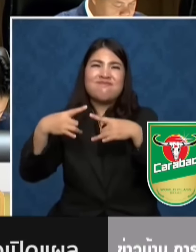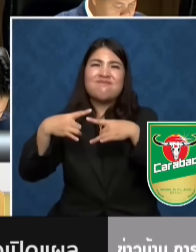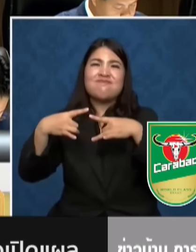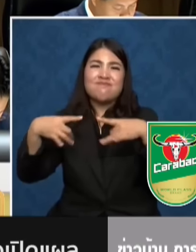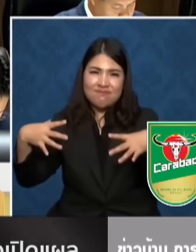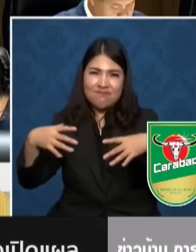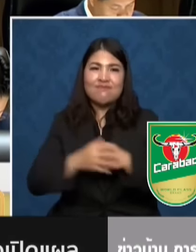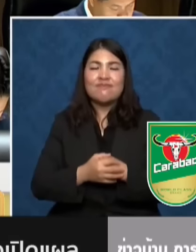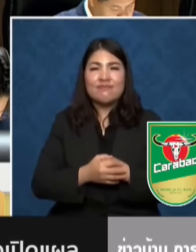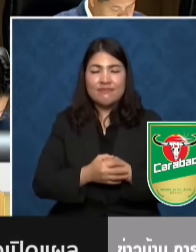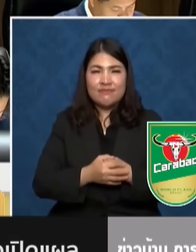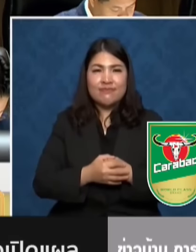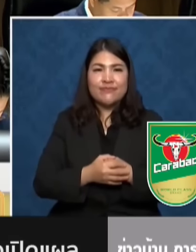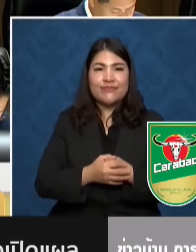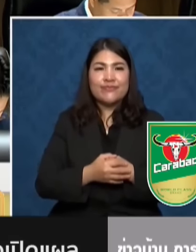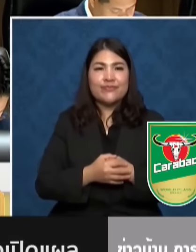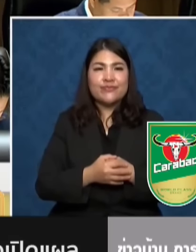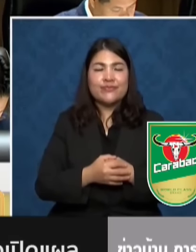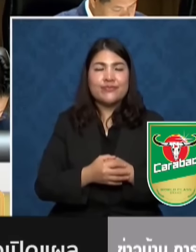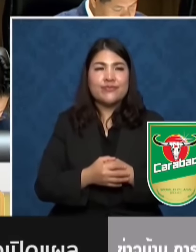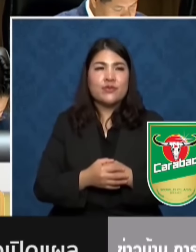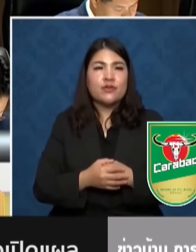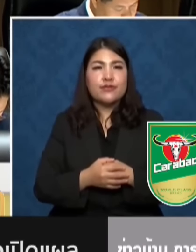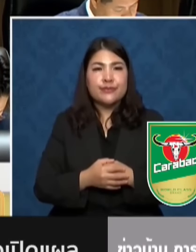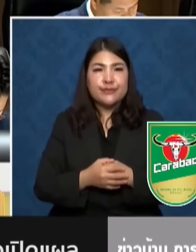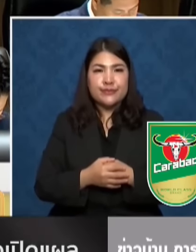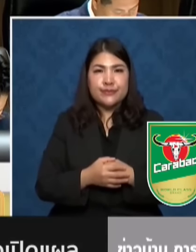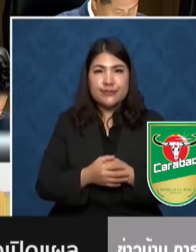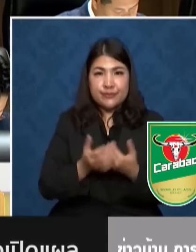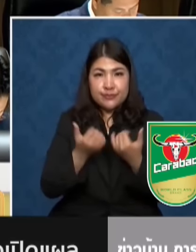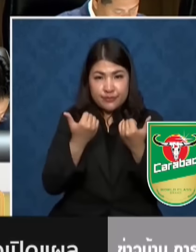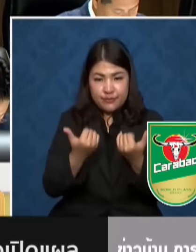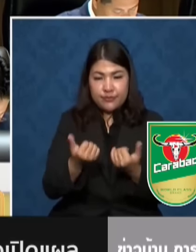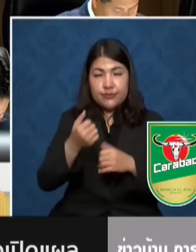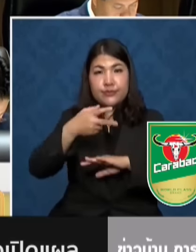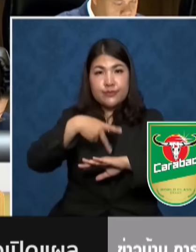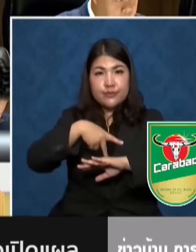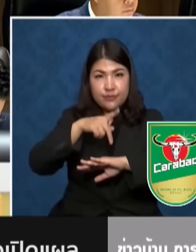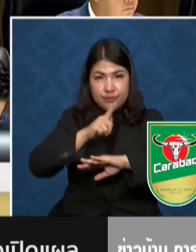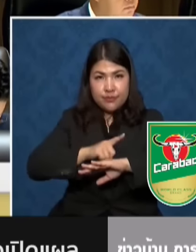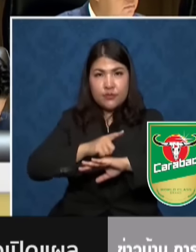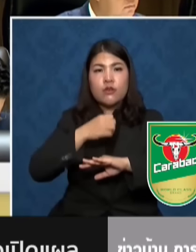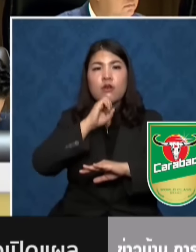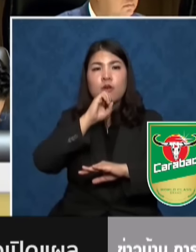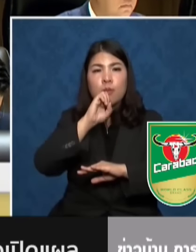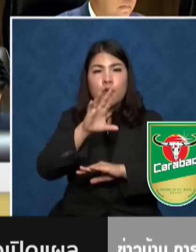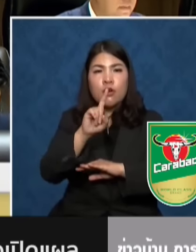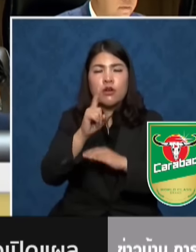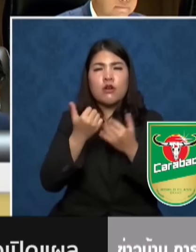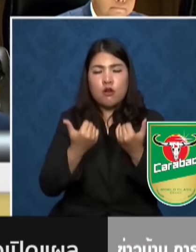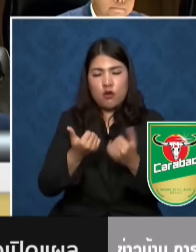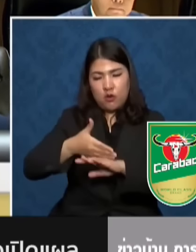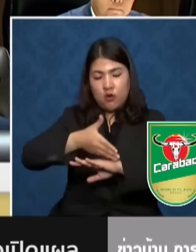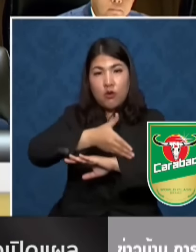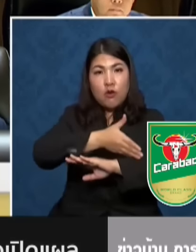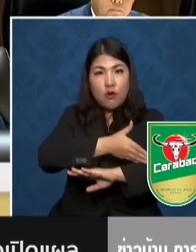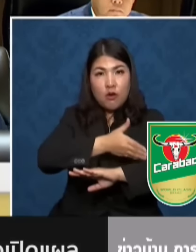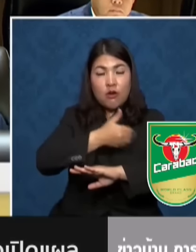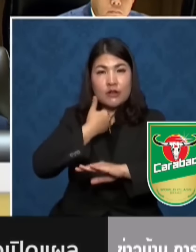ไทยสำลักอีเวนต์แล้ว6เดือนเนี่ยคุณเศรษฐานี่นะครับบินไปบินมาหลายประเทศ180วันอยู่เมืองนอกไปแล้ว50